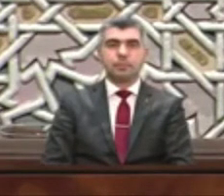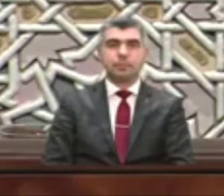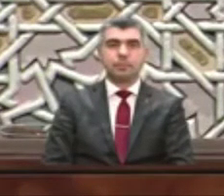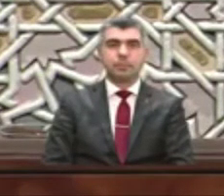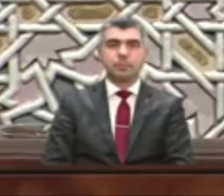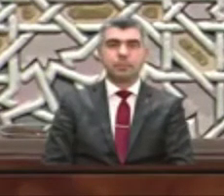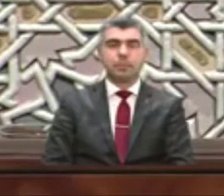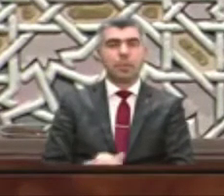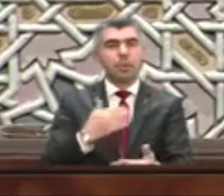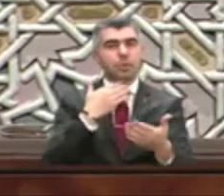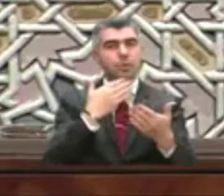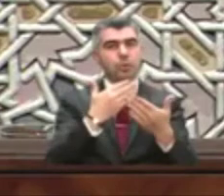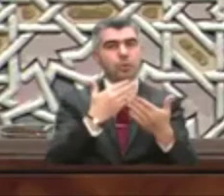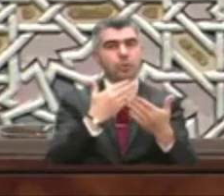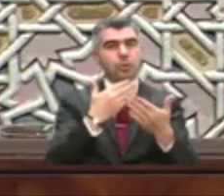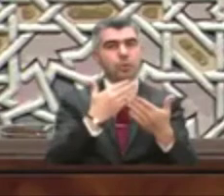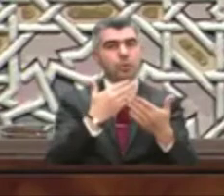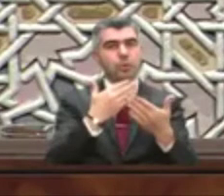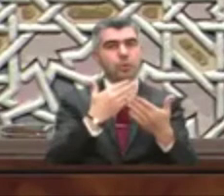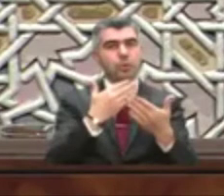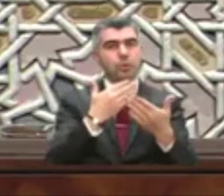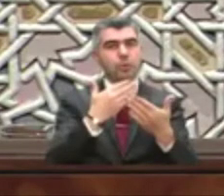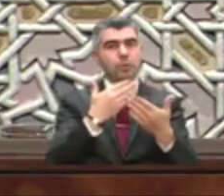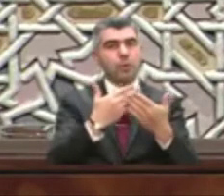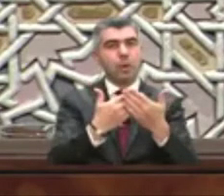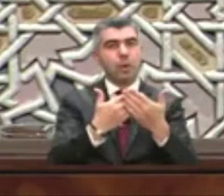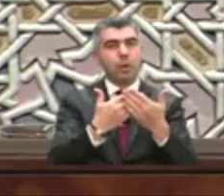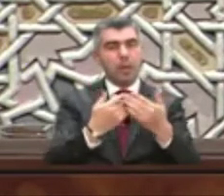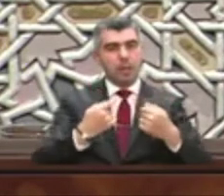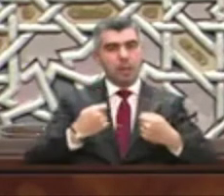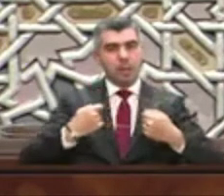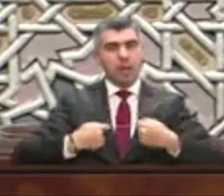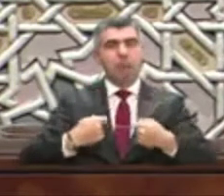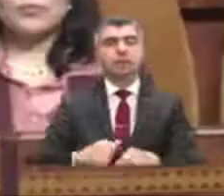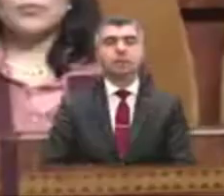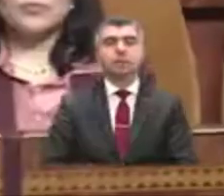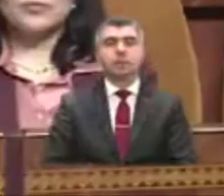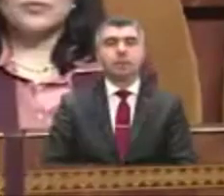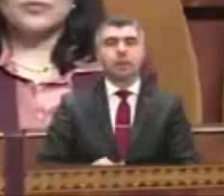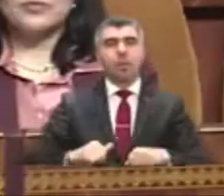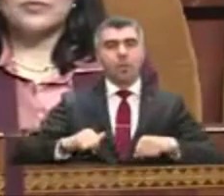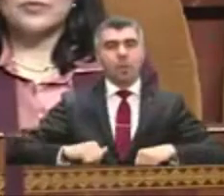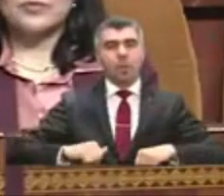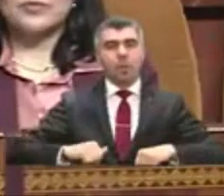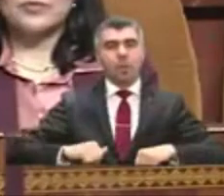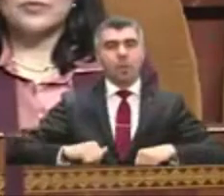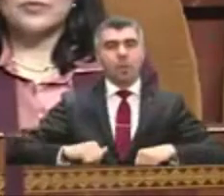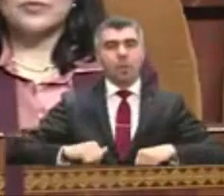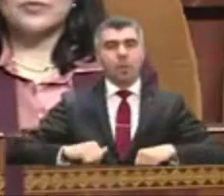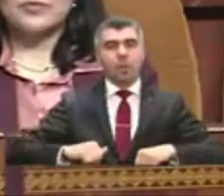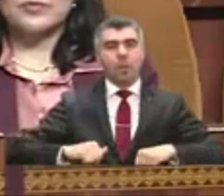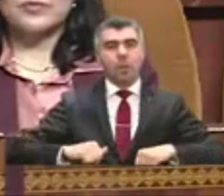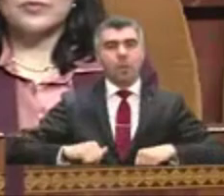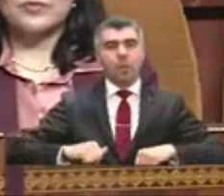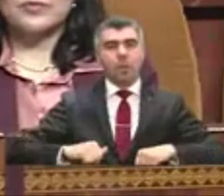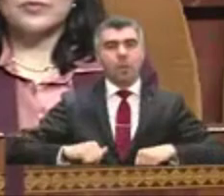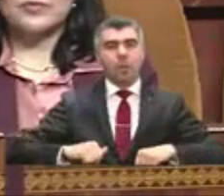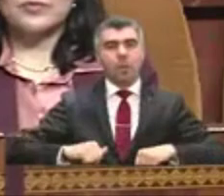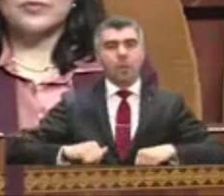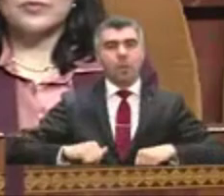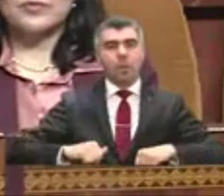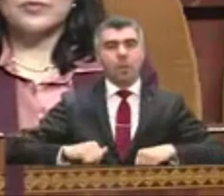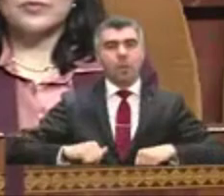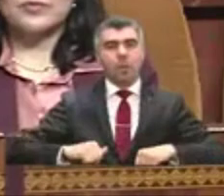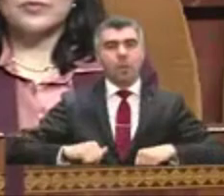تفضل سيد النائب المحترم. شكرا السيد الرئيس. السلام. شكرا السيد الرئيس، السيد الوزير، السيده الوزيره، السيد الوزير،